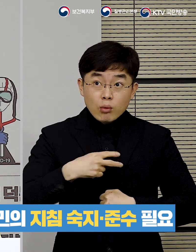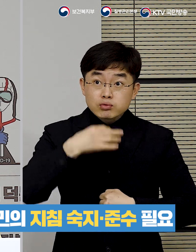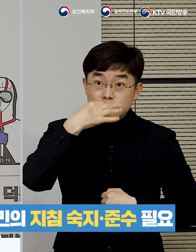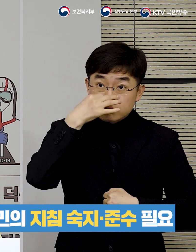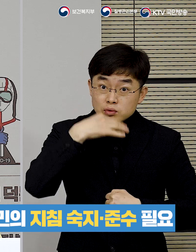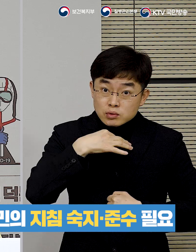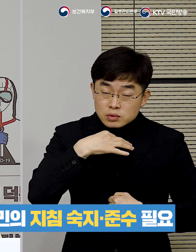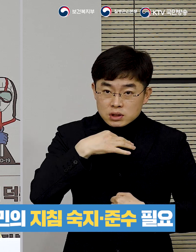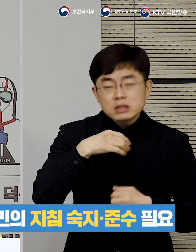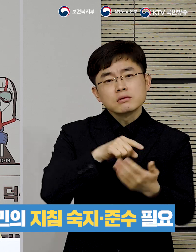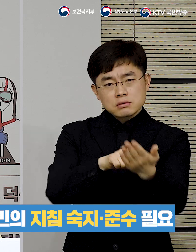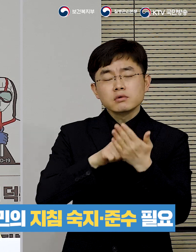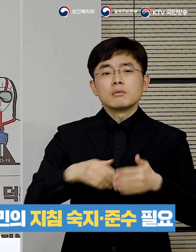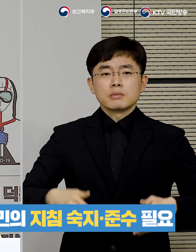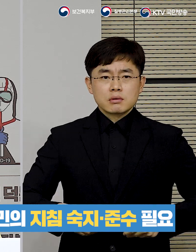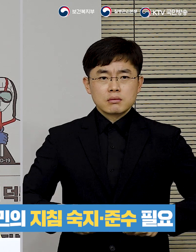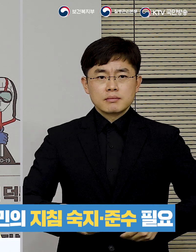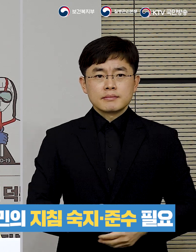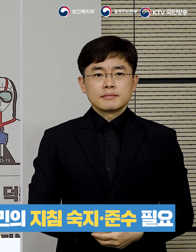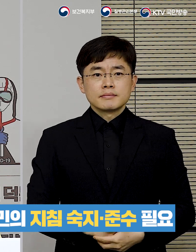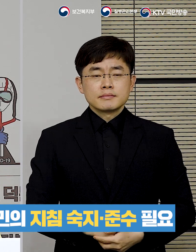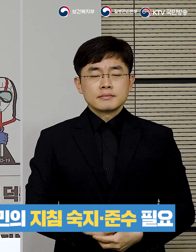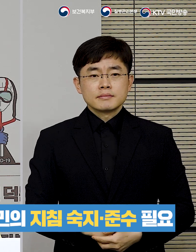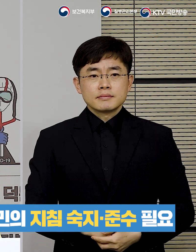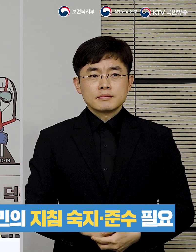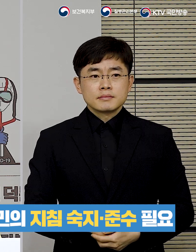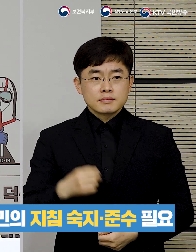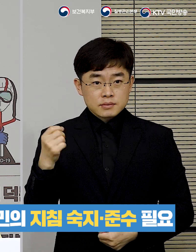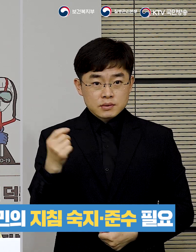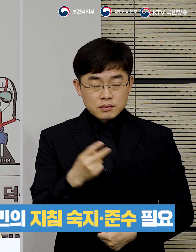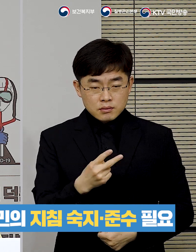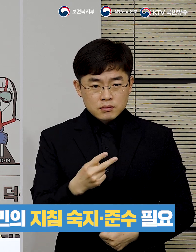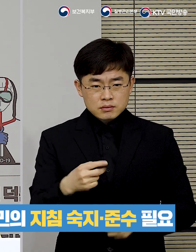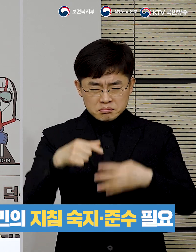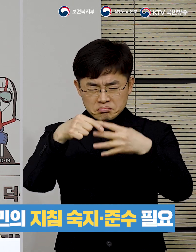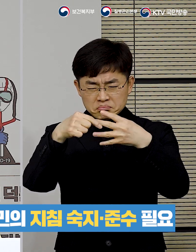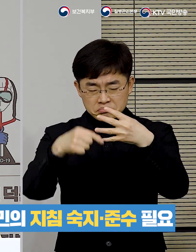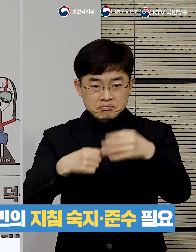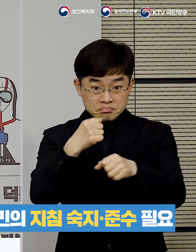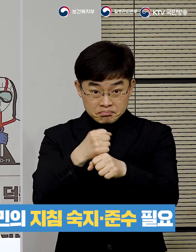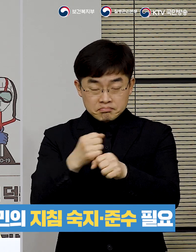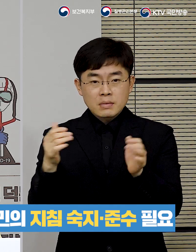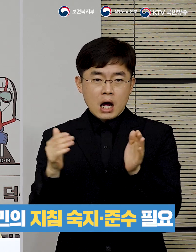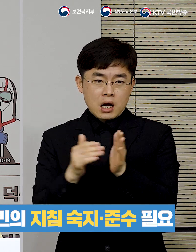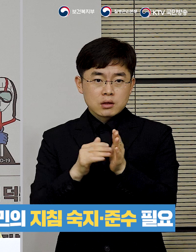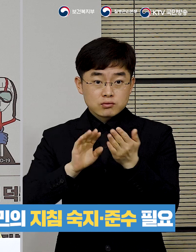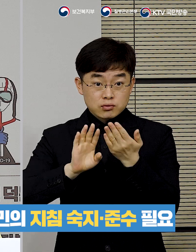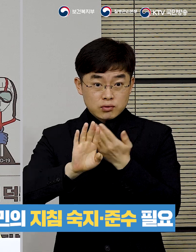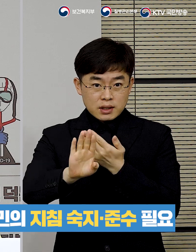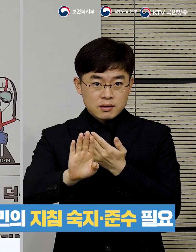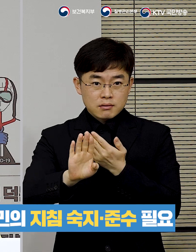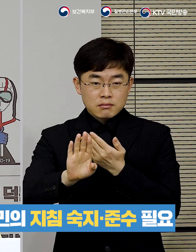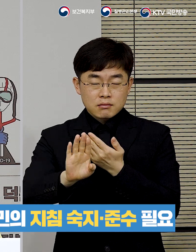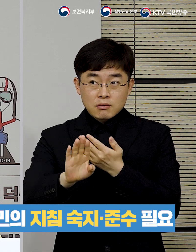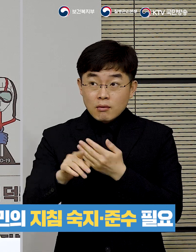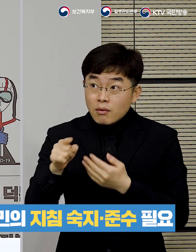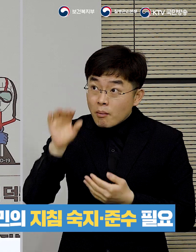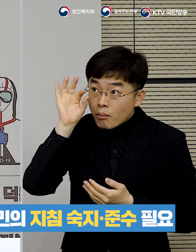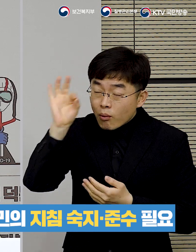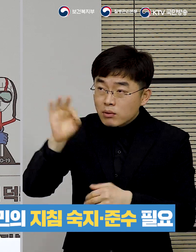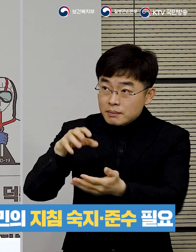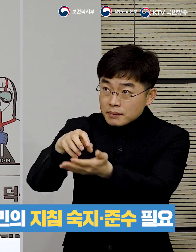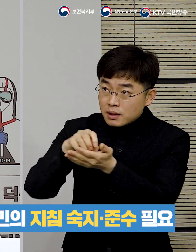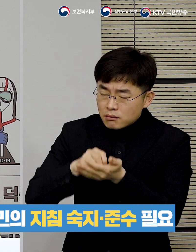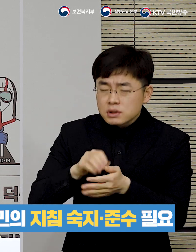수 있는 수단을 확보하는 것이 이제 첫 번째 숙제이고, 또 이렇게 만들어진 지침이 현장에서